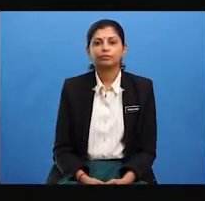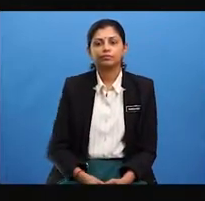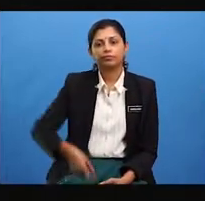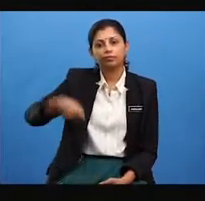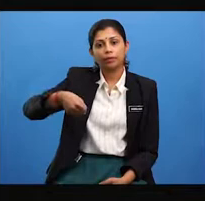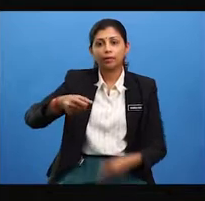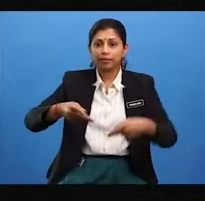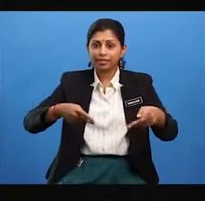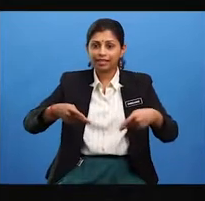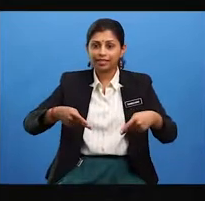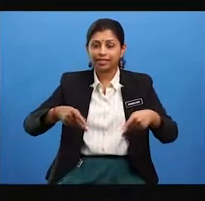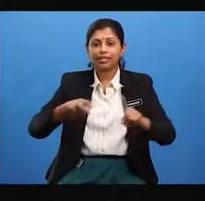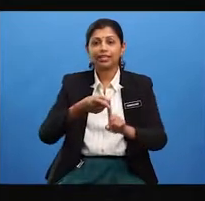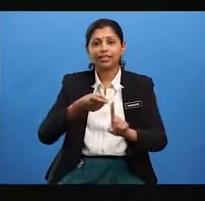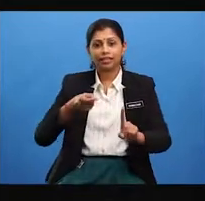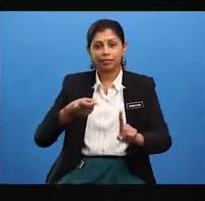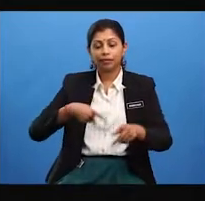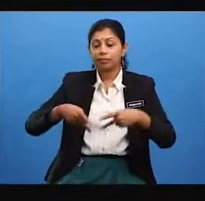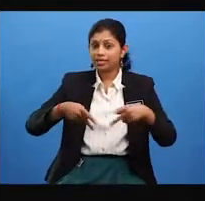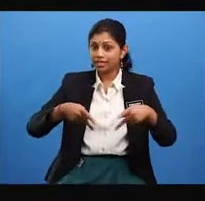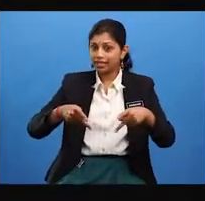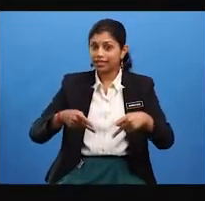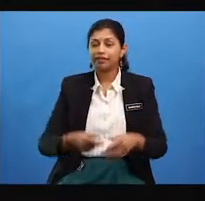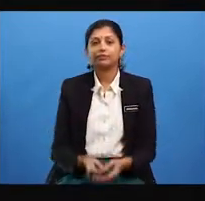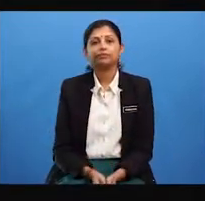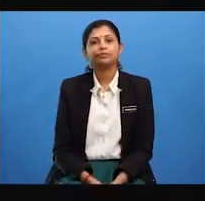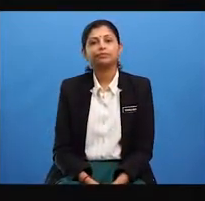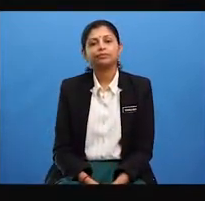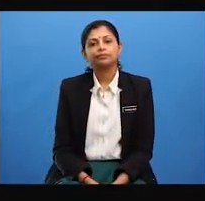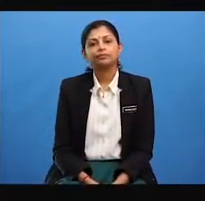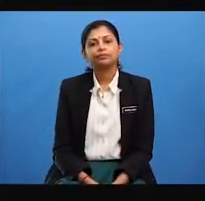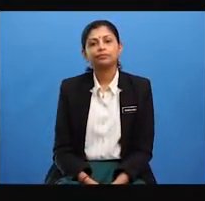beg plastik yang diperbuat daripada plastik,